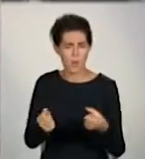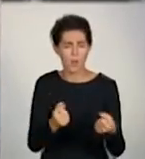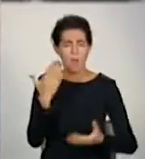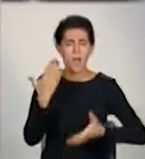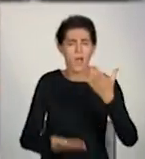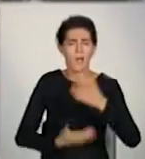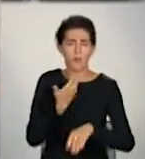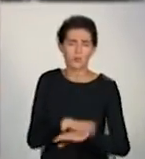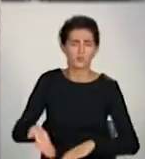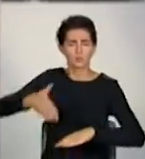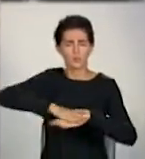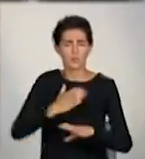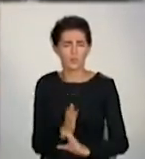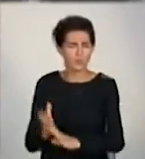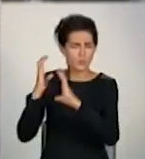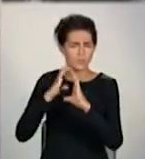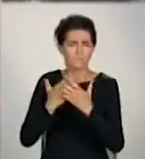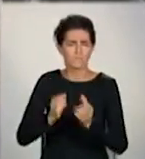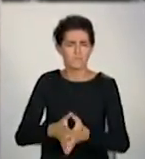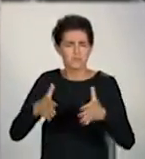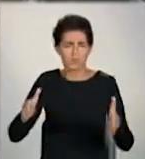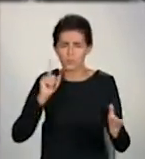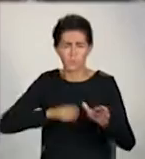йдуть вже більш пошире,